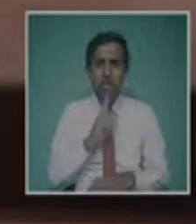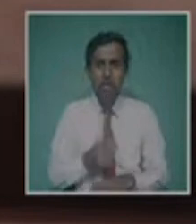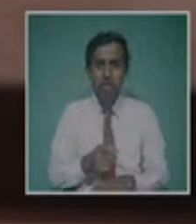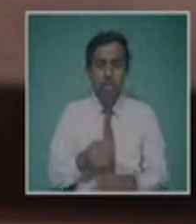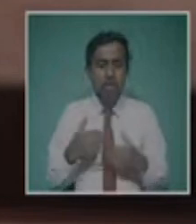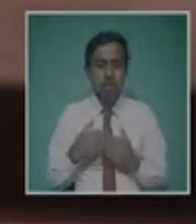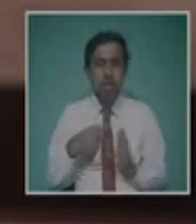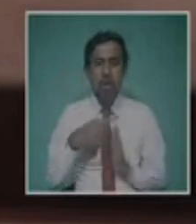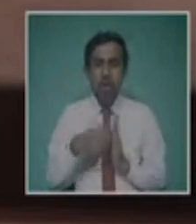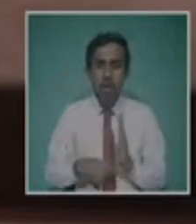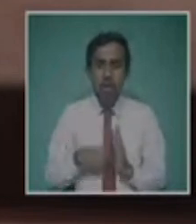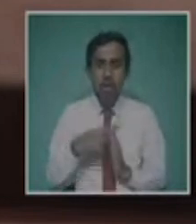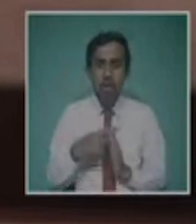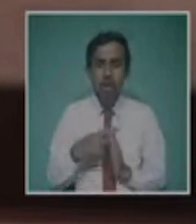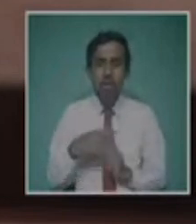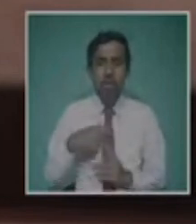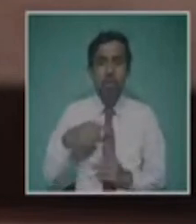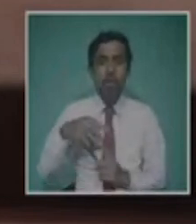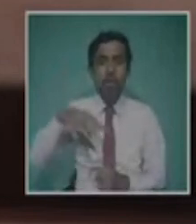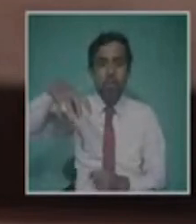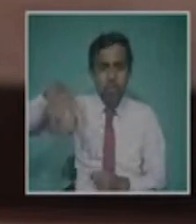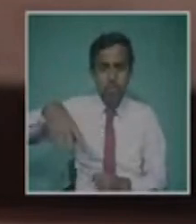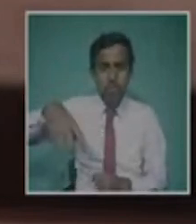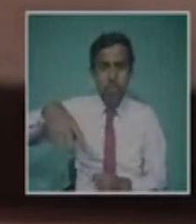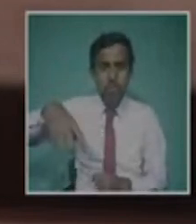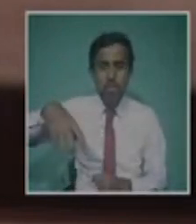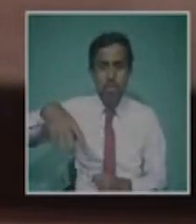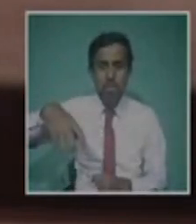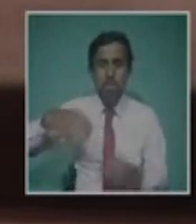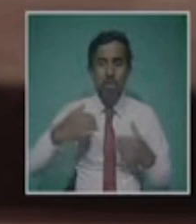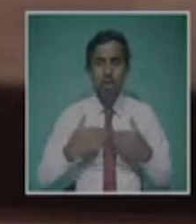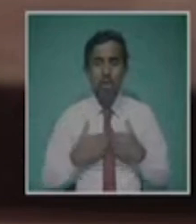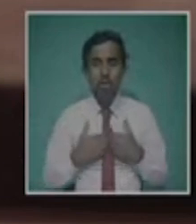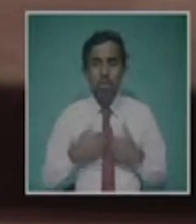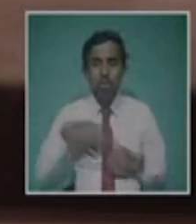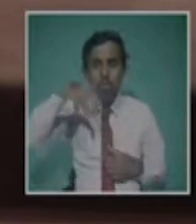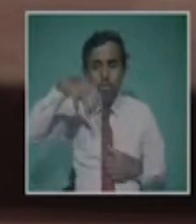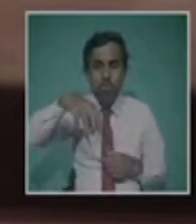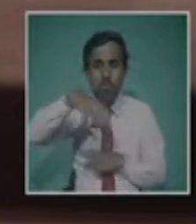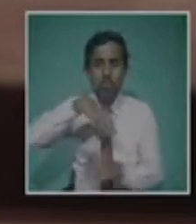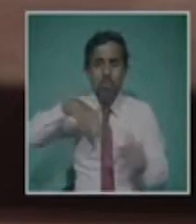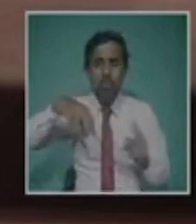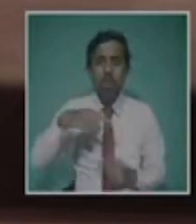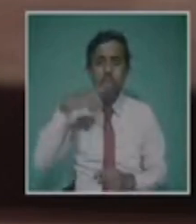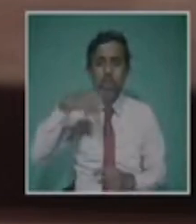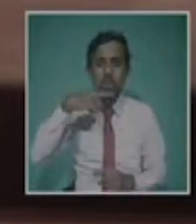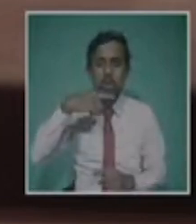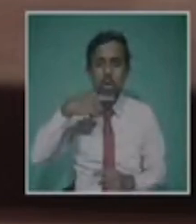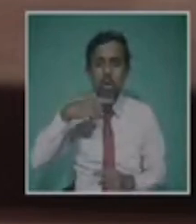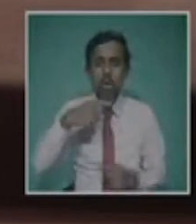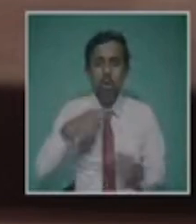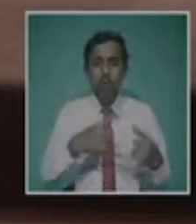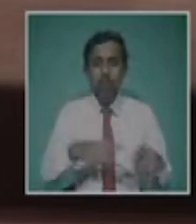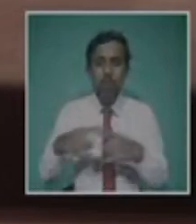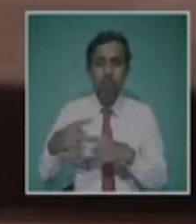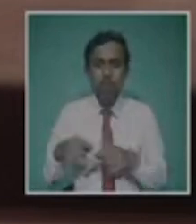ஒரு தீவு, அதாவது எமது நாட்டை சுற்றி கடல் இருக்கின்றபடியினால் பல வகைகளில் பல வழிகளில் பல இடங்களிலிருந்து